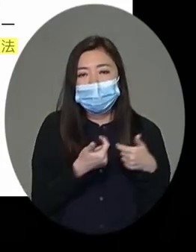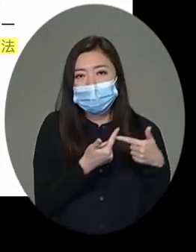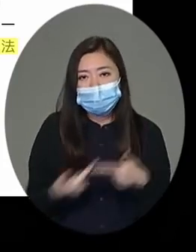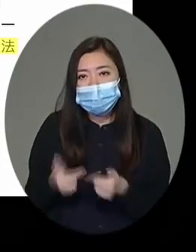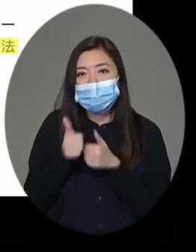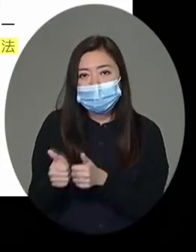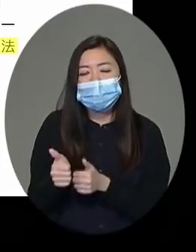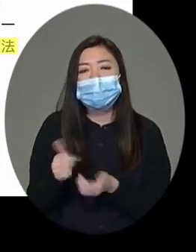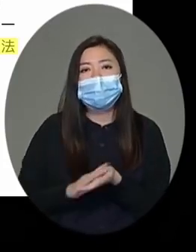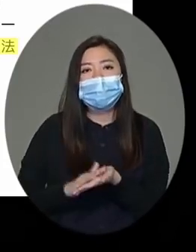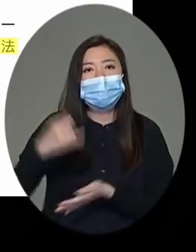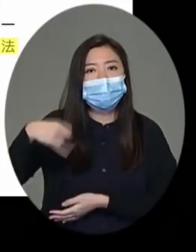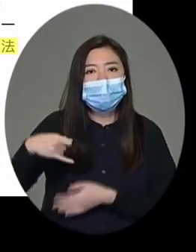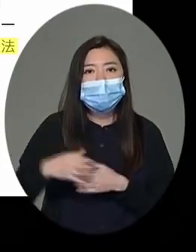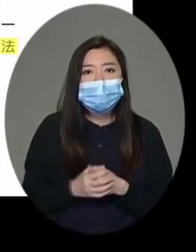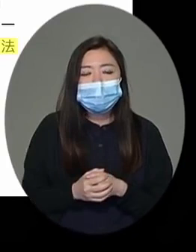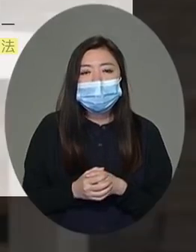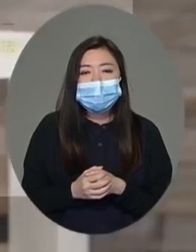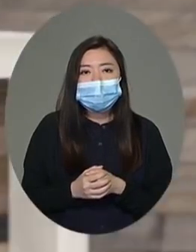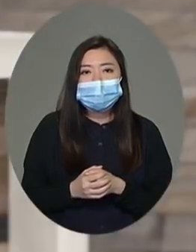夠繼續跟進有關個案。